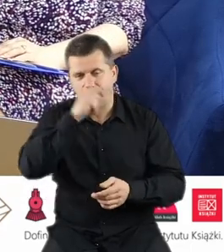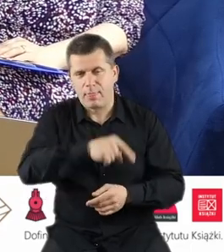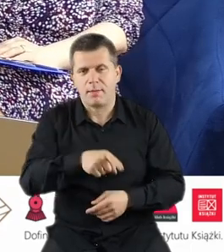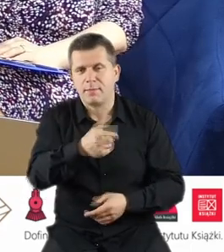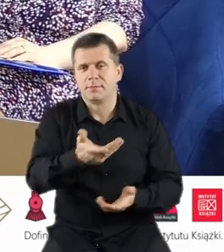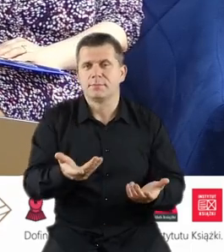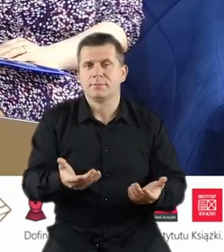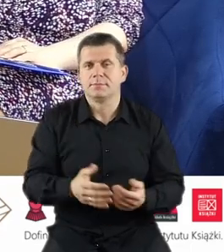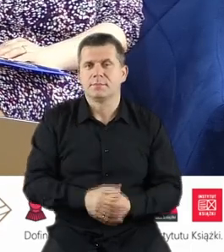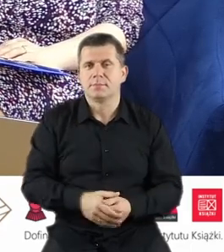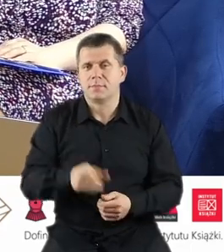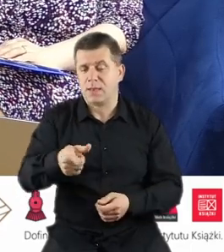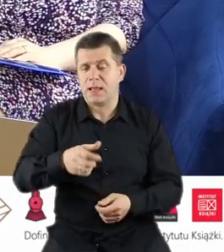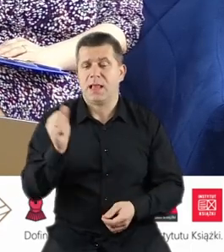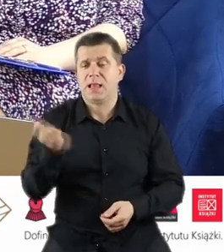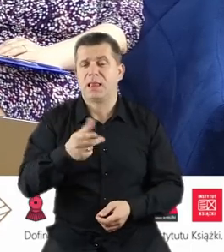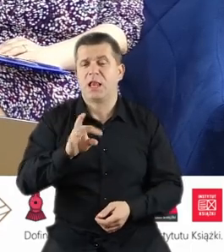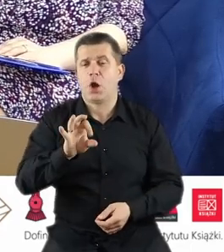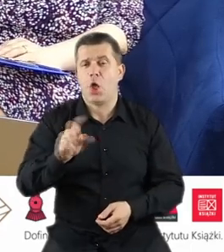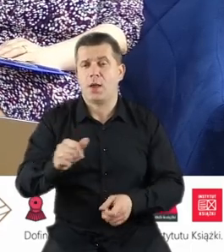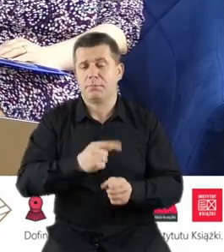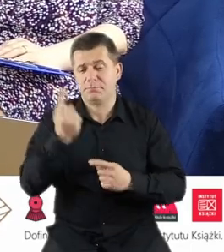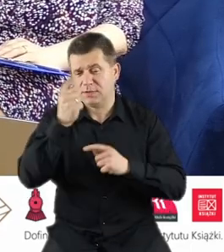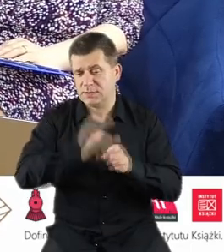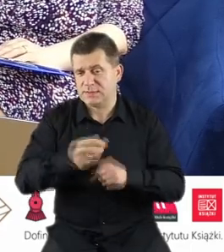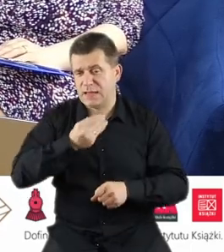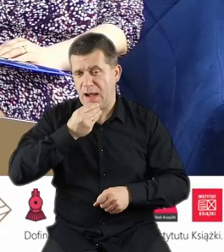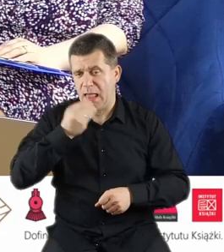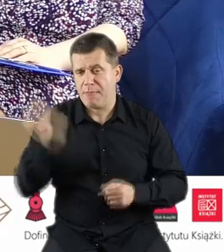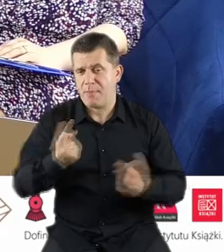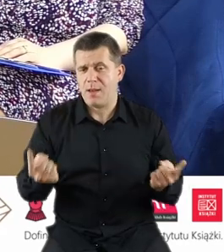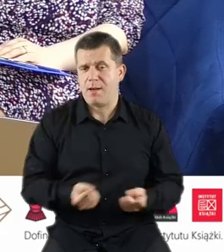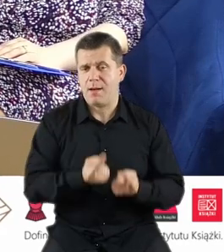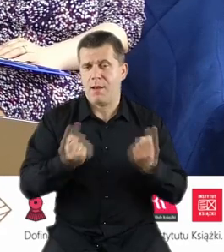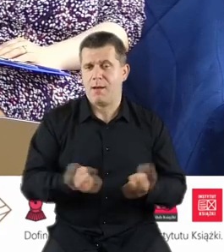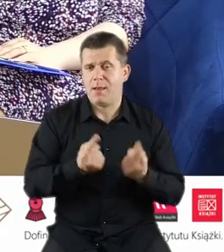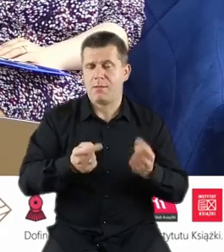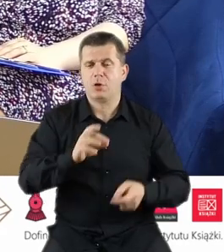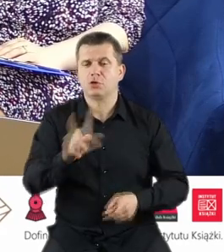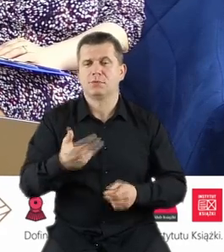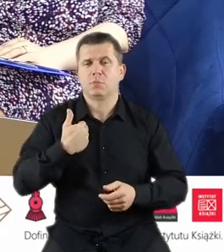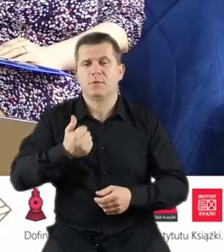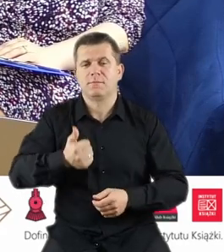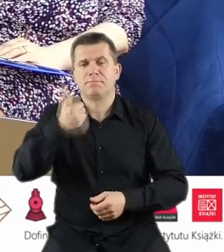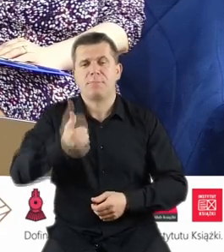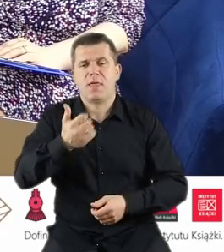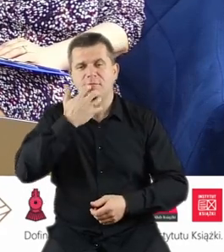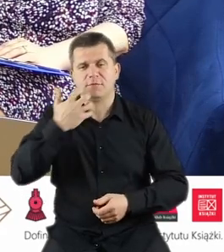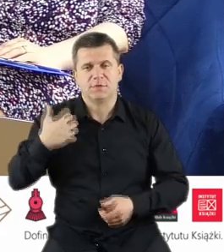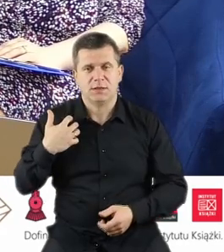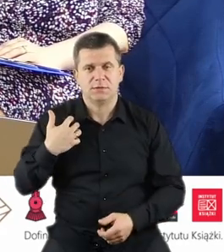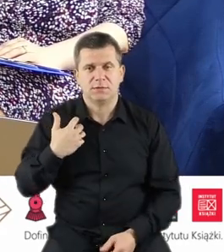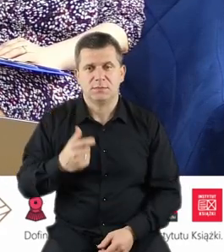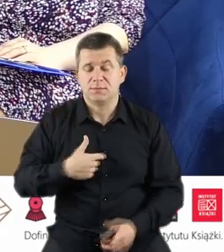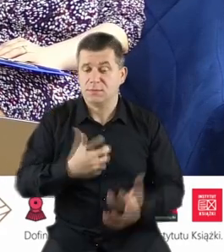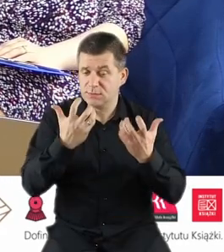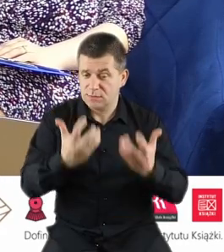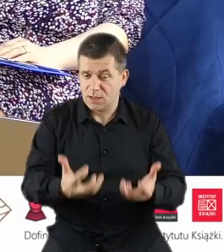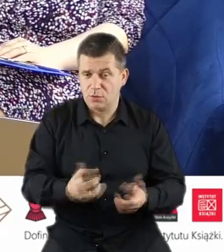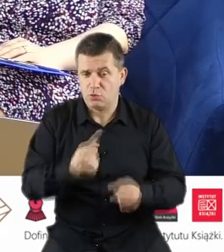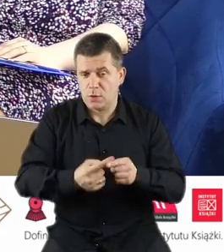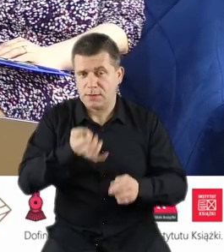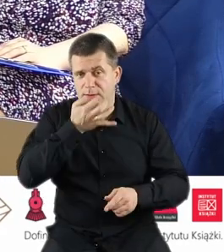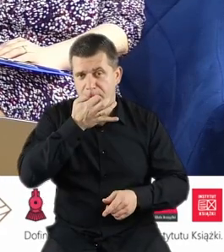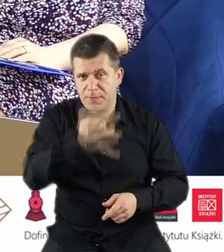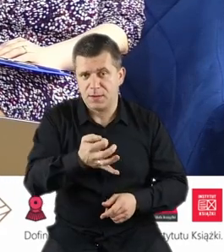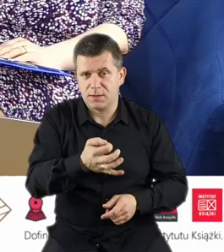Wydaje mi się, że ta trylogia jest lepiej medialnie reklamowana Tak, niż ta tak. pierwsza. I chciałam pana podpytać właśnie